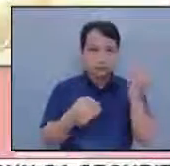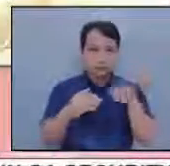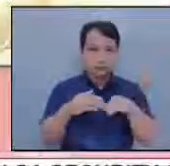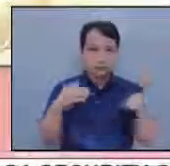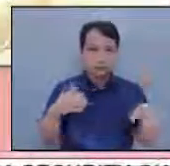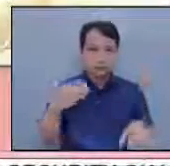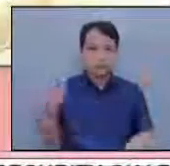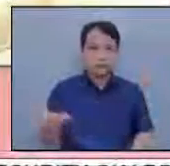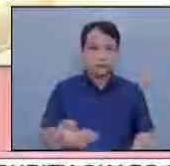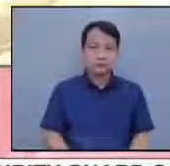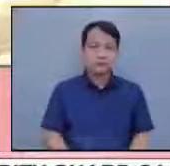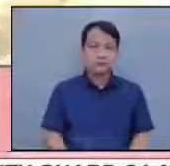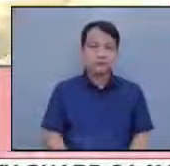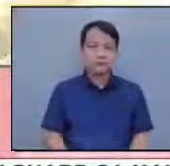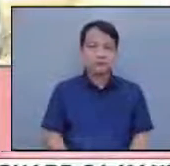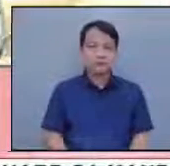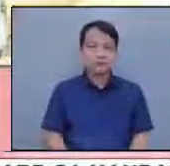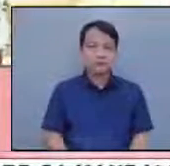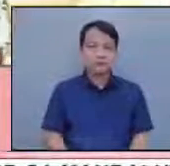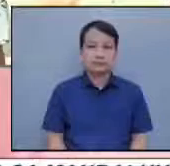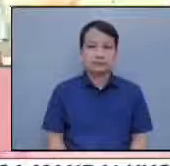Fifi!